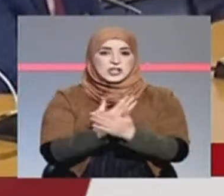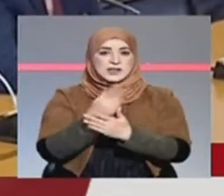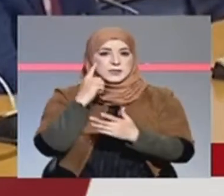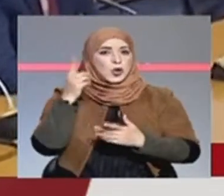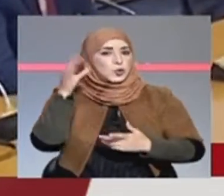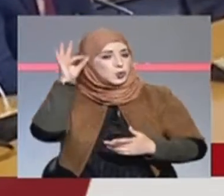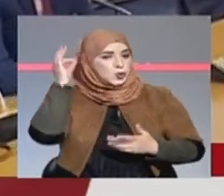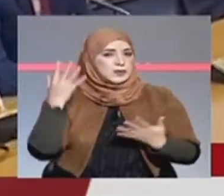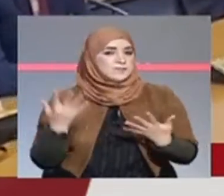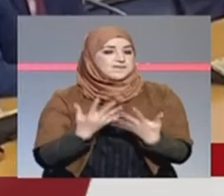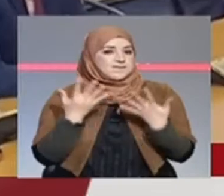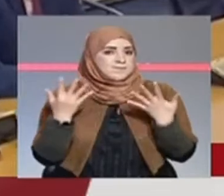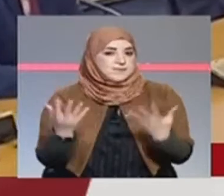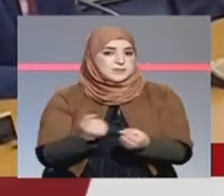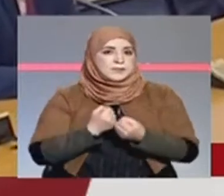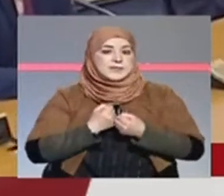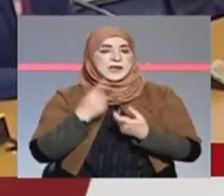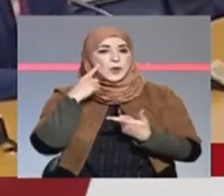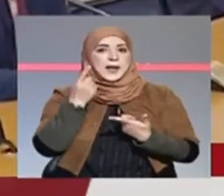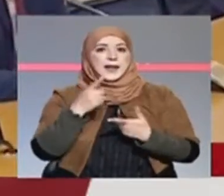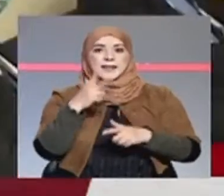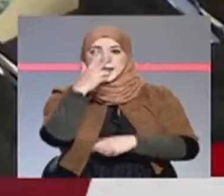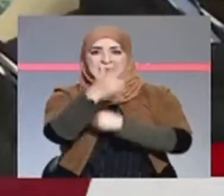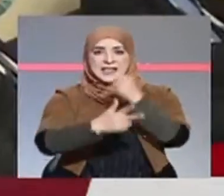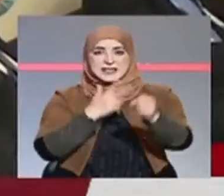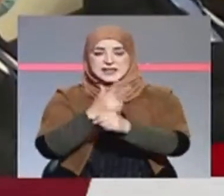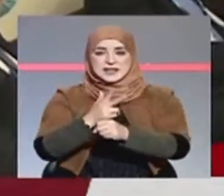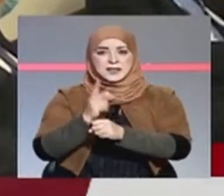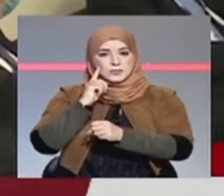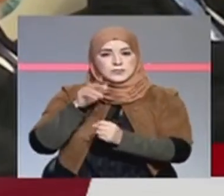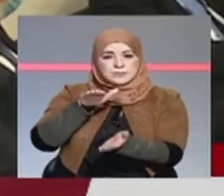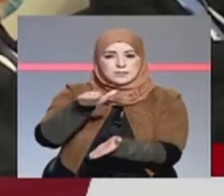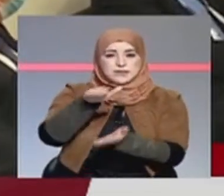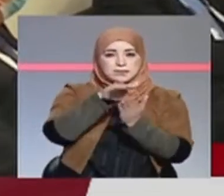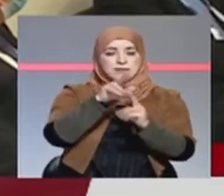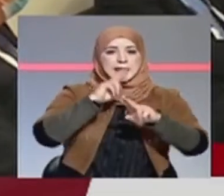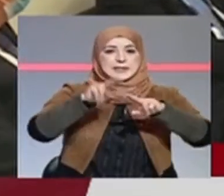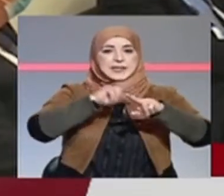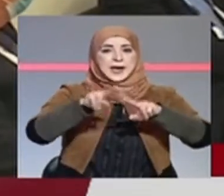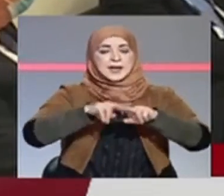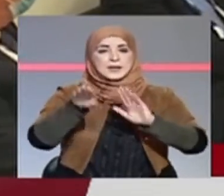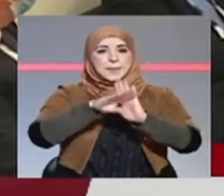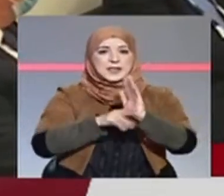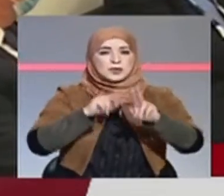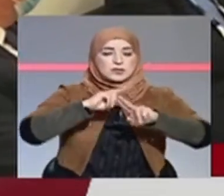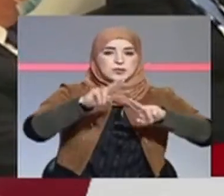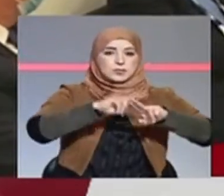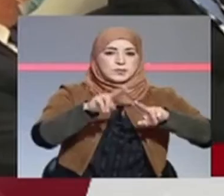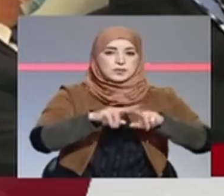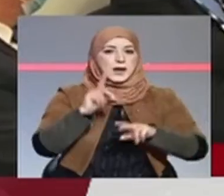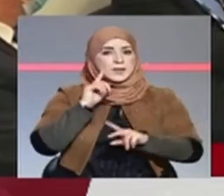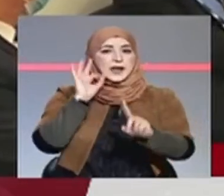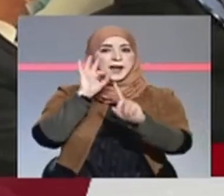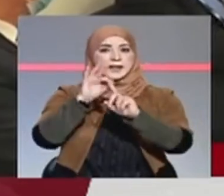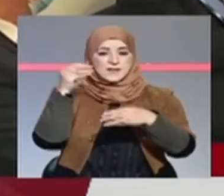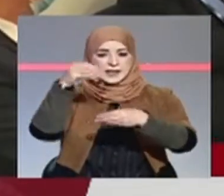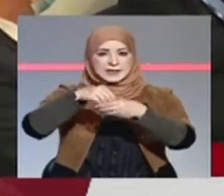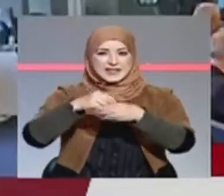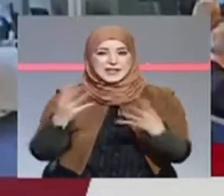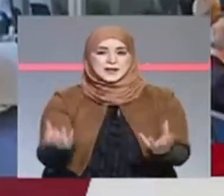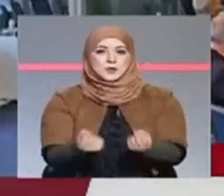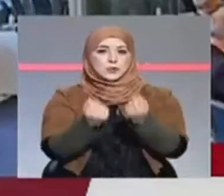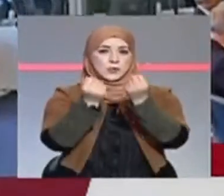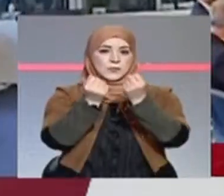يمتد على ثلاث سنوات مقابل حزمه من الاصلاحات اقترحتها الحكومه بهدف انعاش اقتصاد ها و